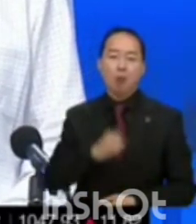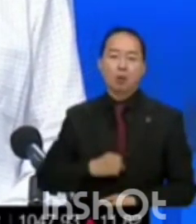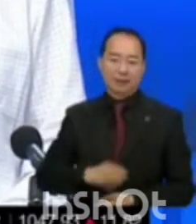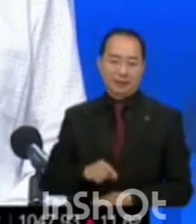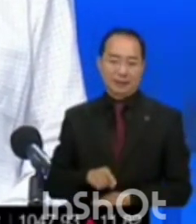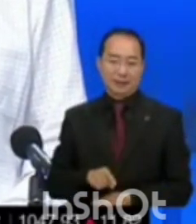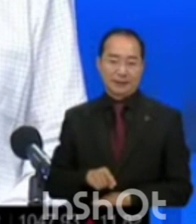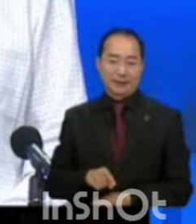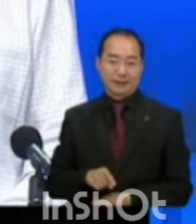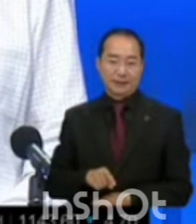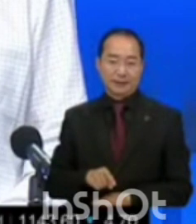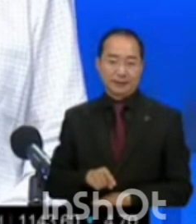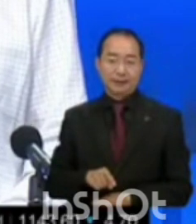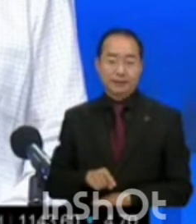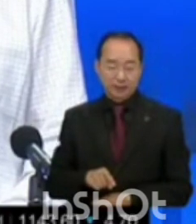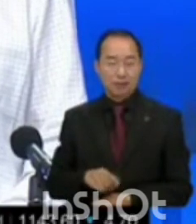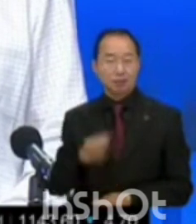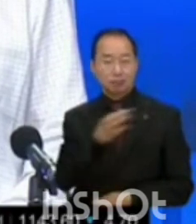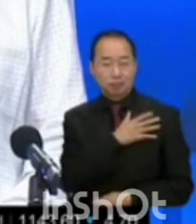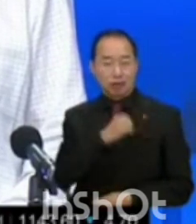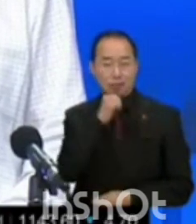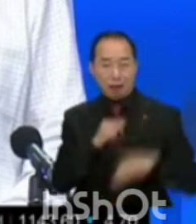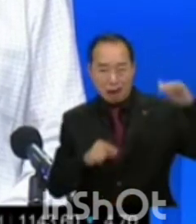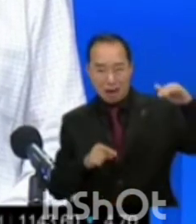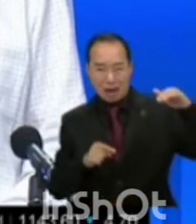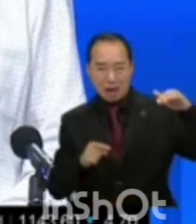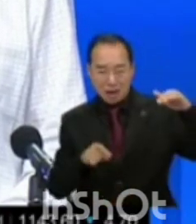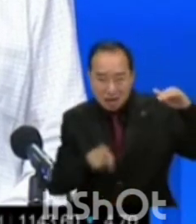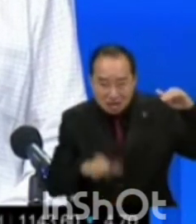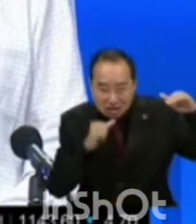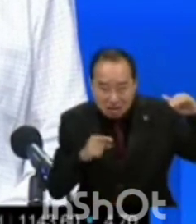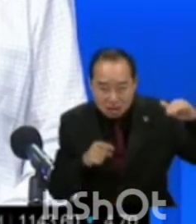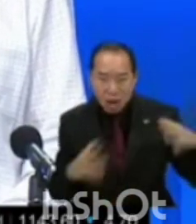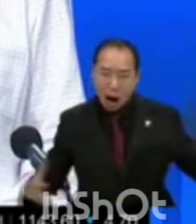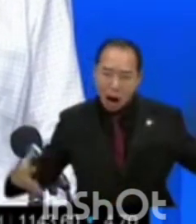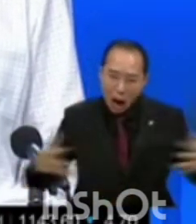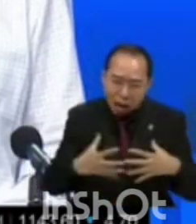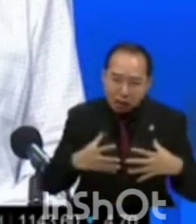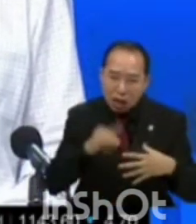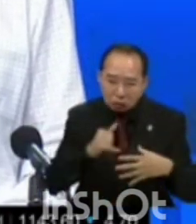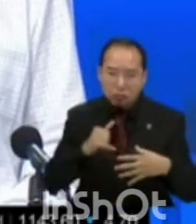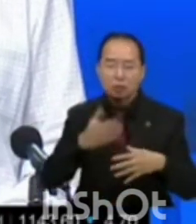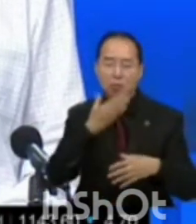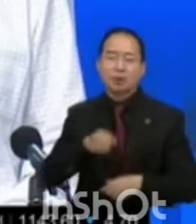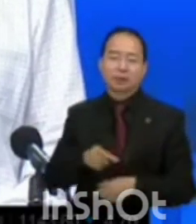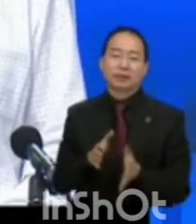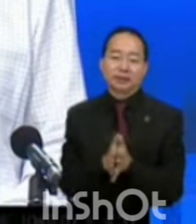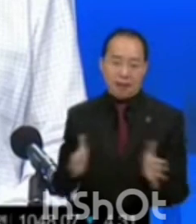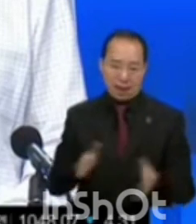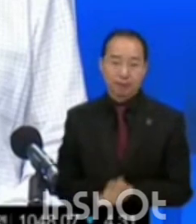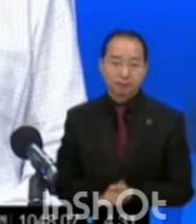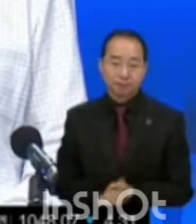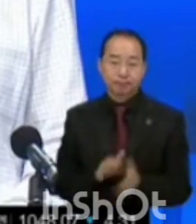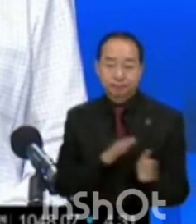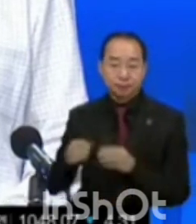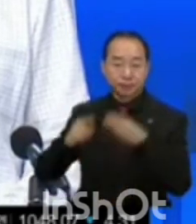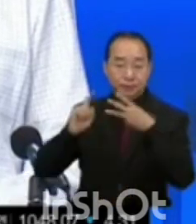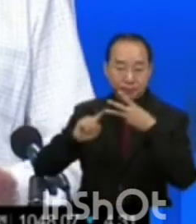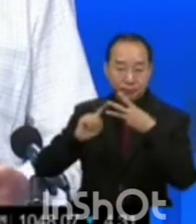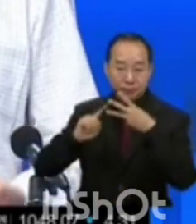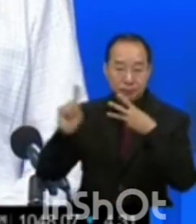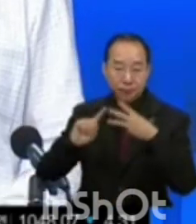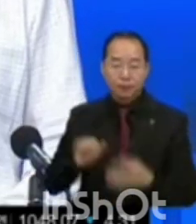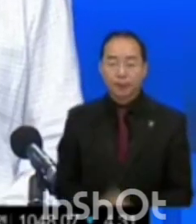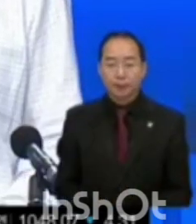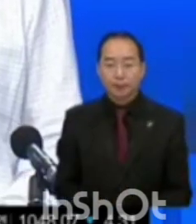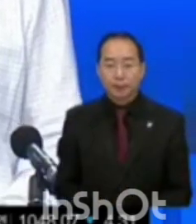포용적 복지의 확대가 그때 본격적으로 시작됐었죠. 문재인 케어도 그 중에 하나입니다. 세 번째는